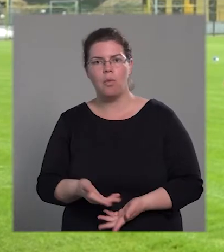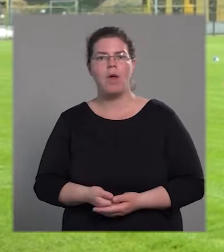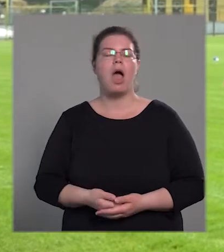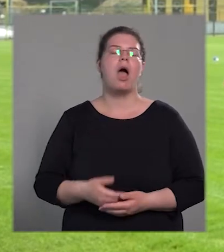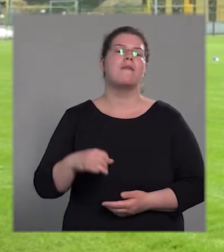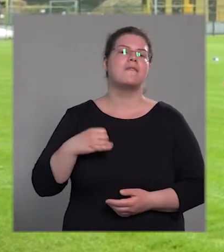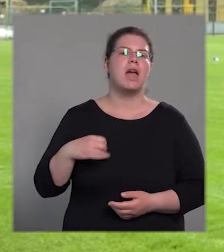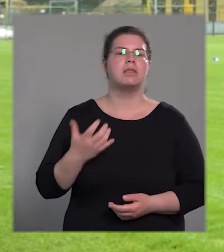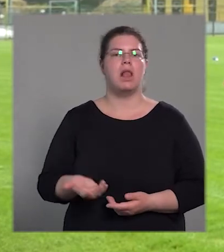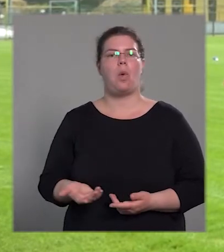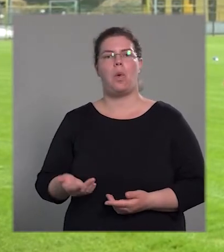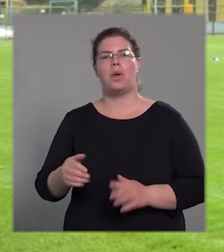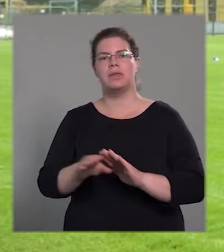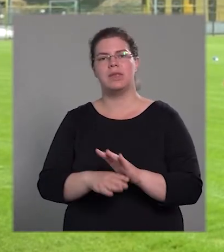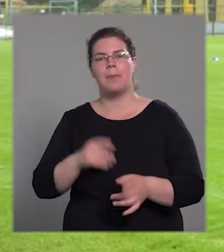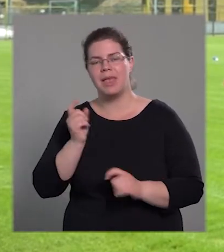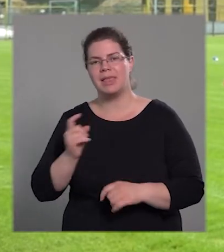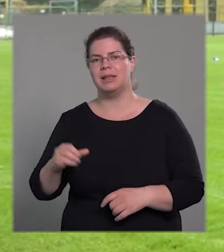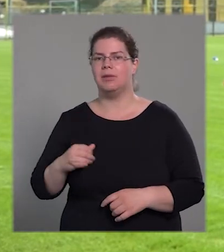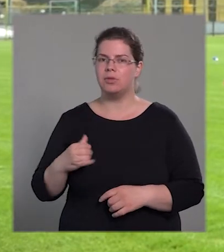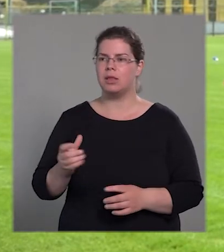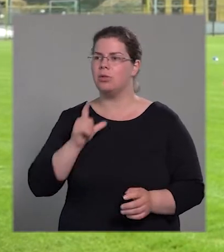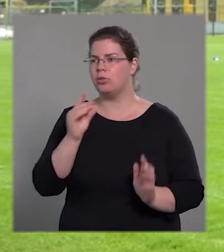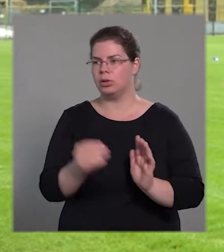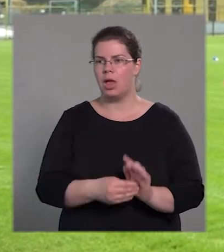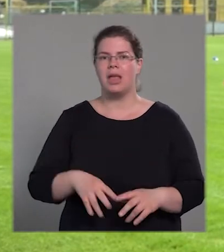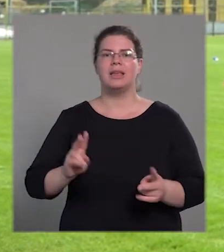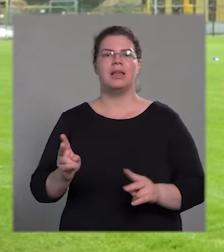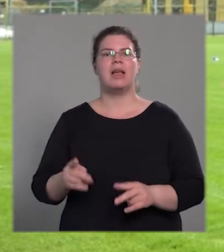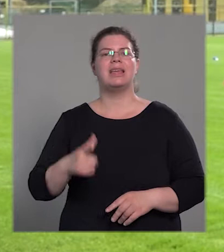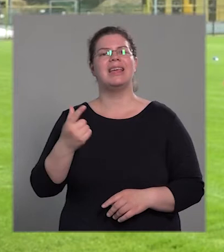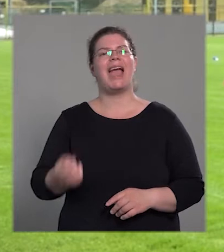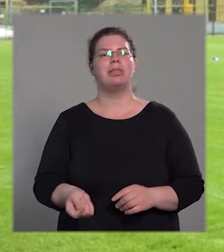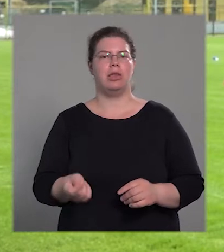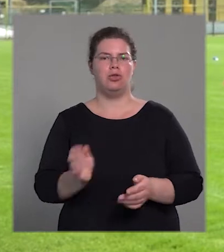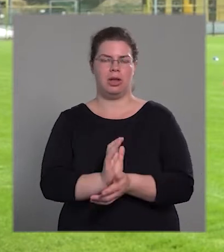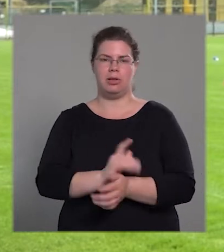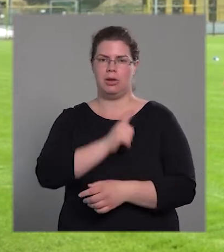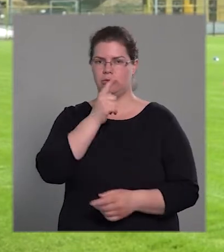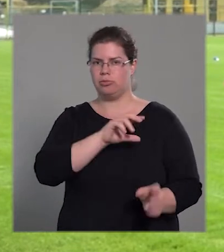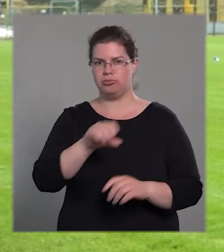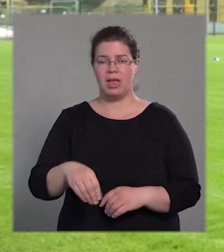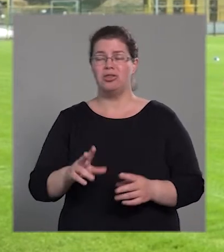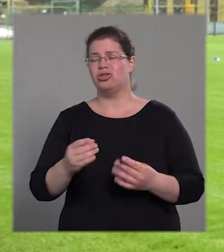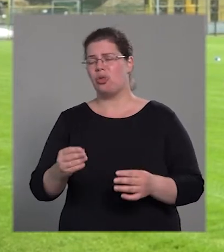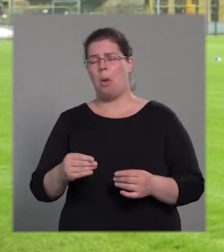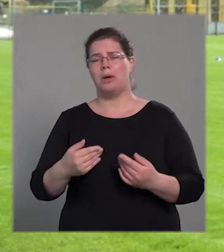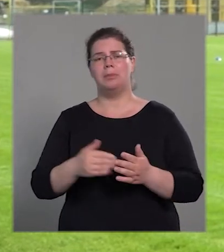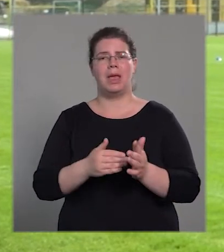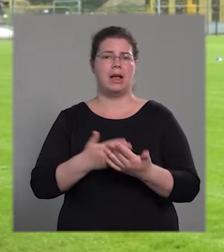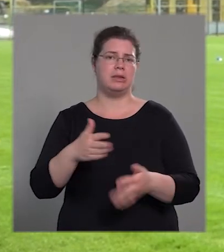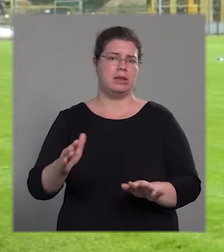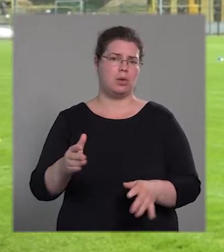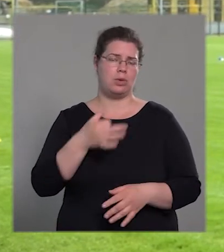szabály szerinti fiatalok fognak bekerülni, ki az, aki kettős igazolással kerül majd hozzánk, úgyhogy rengeteg még a nyitott kérdés, de